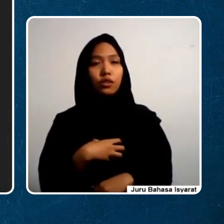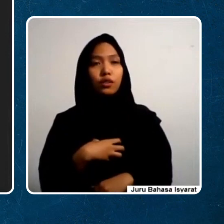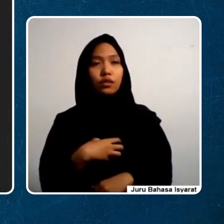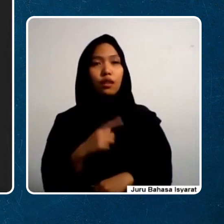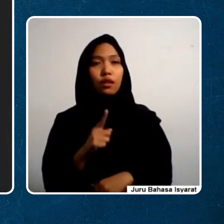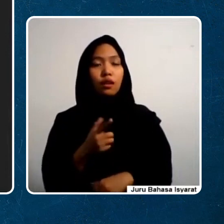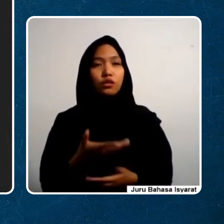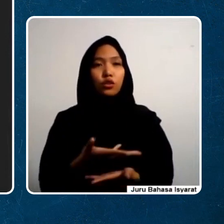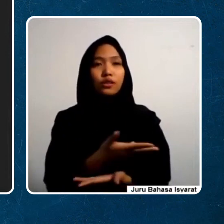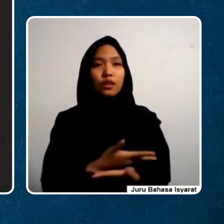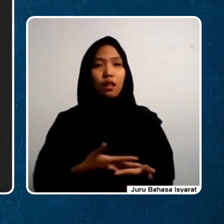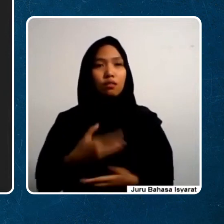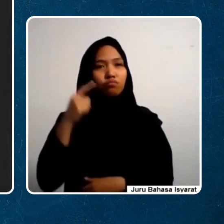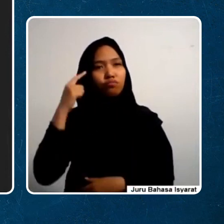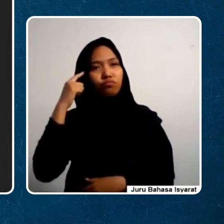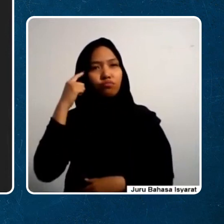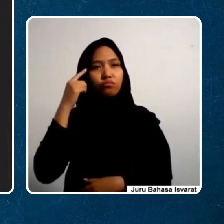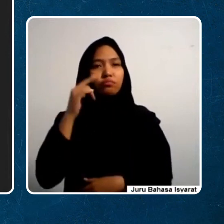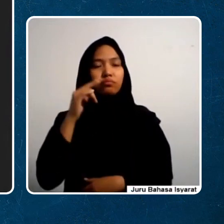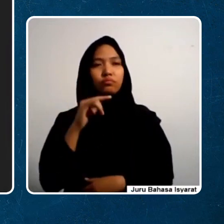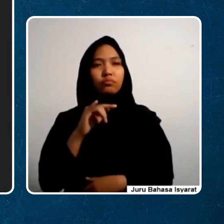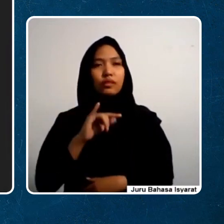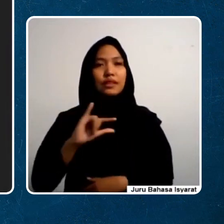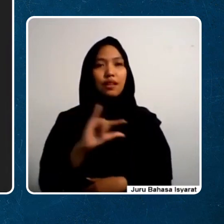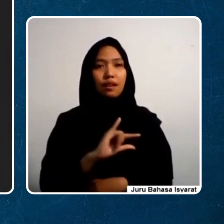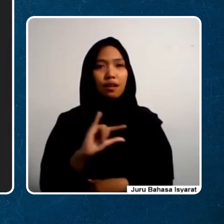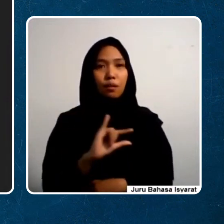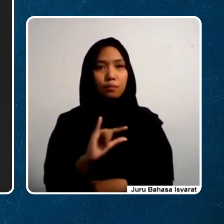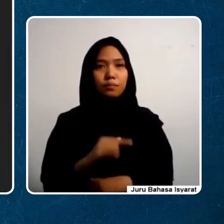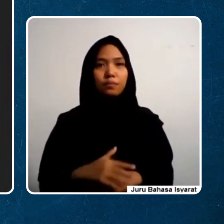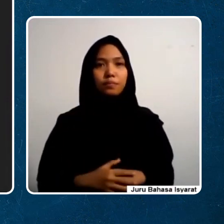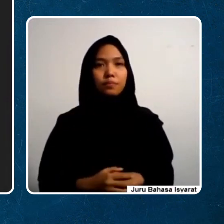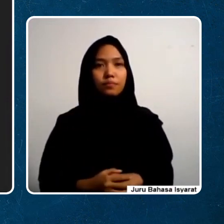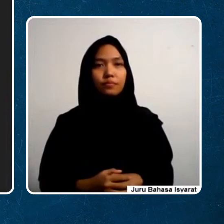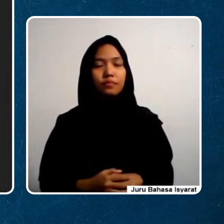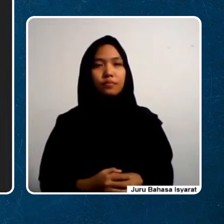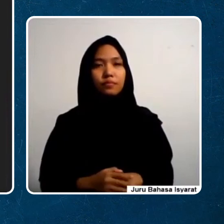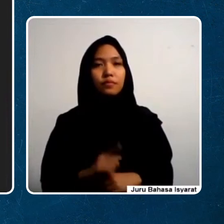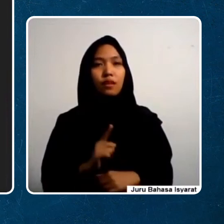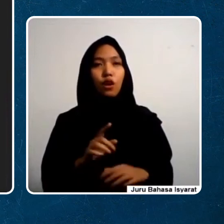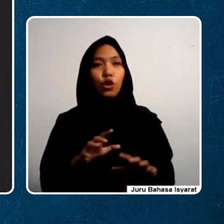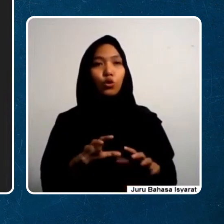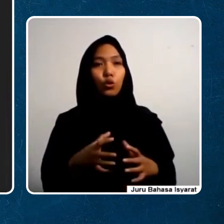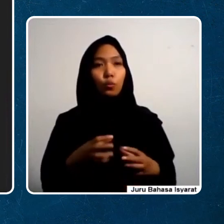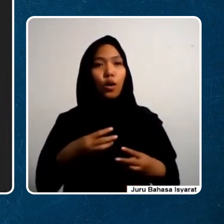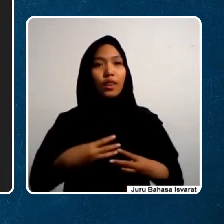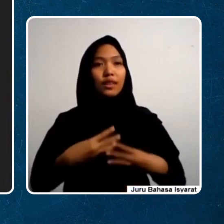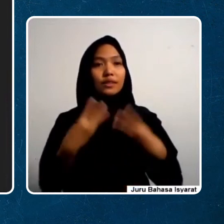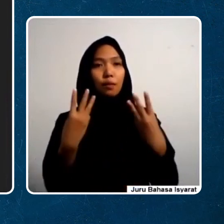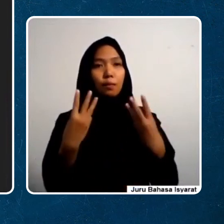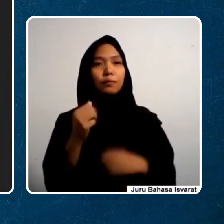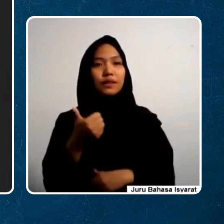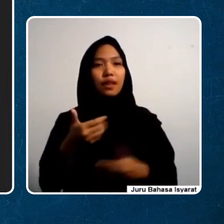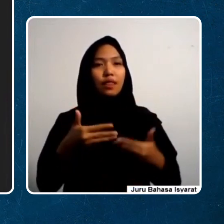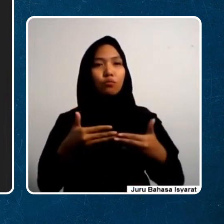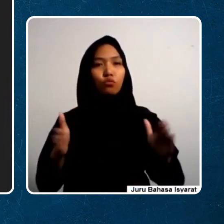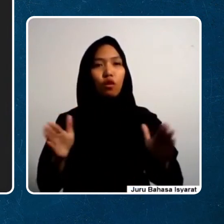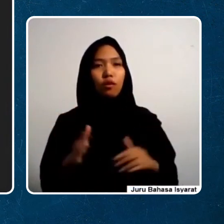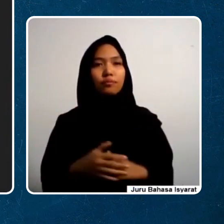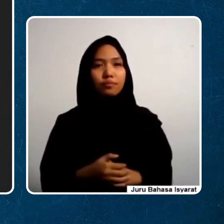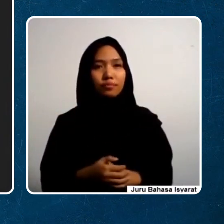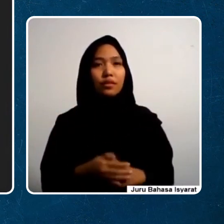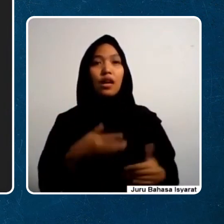banyak orang. Yang penting kalau mau akrab kita juga ada, maksudnya ada